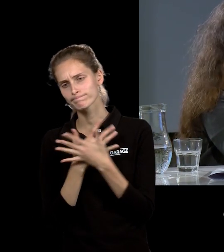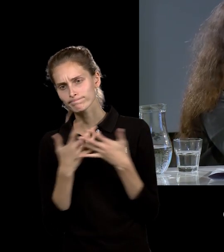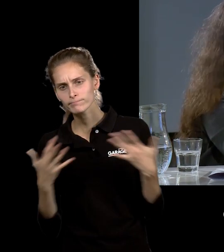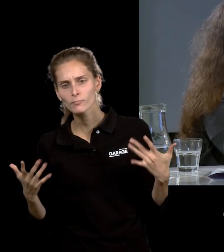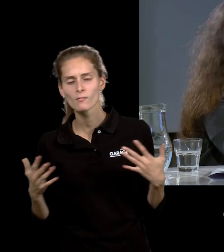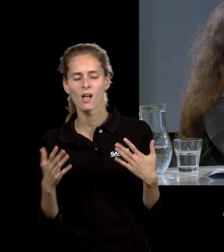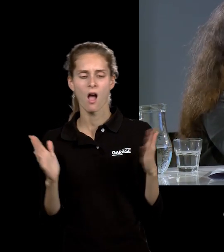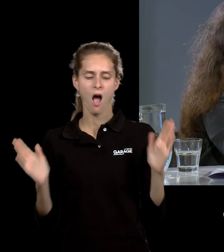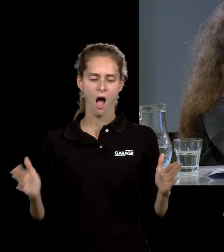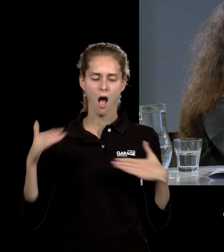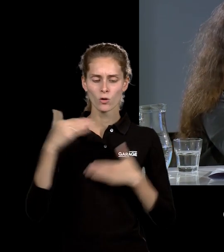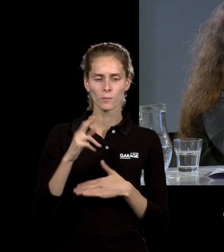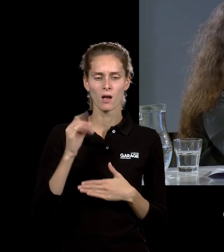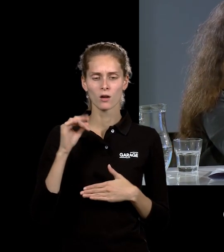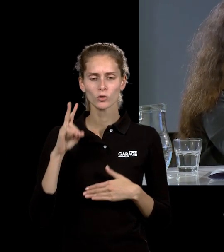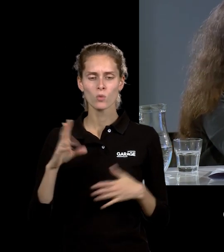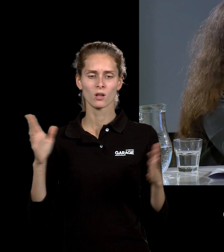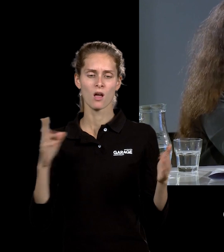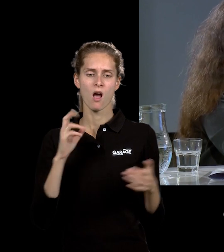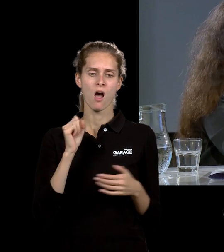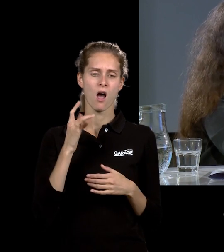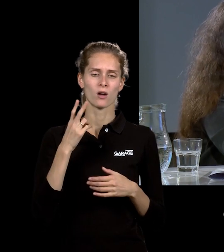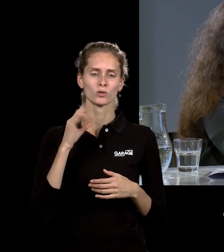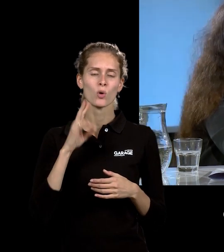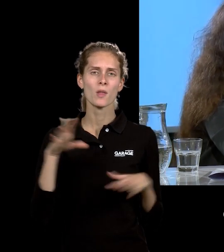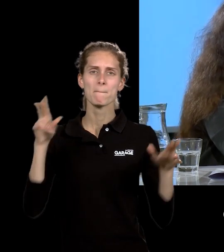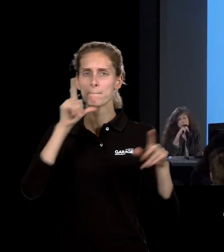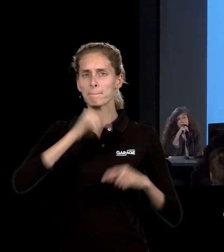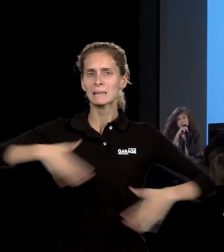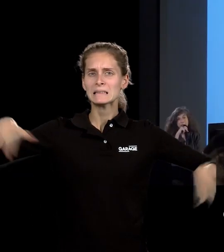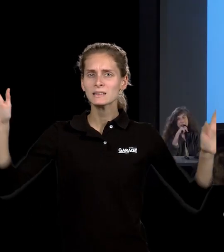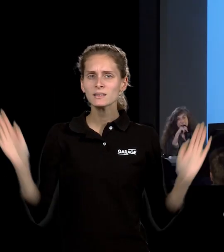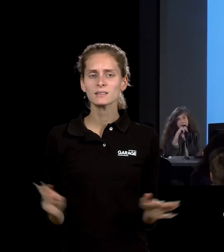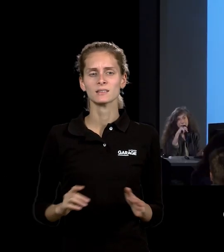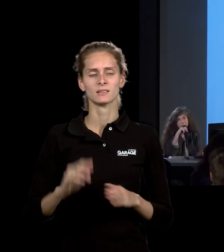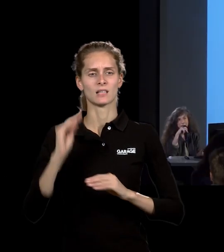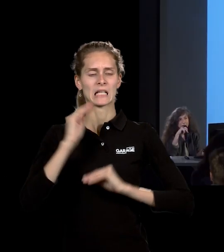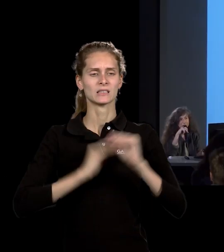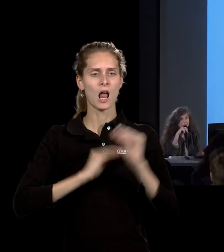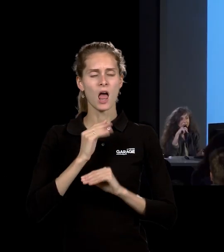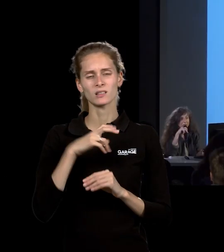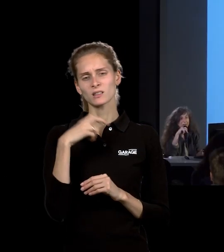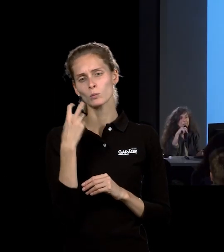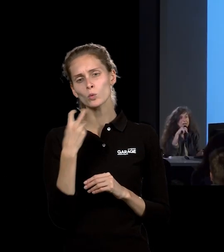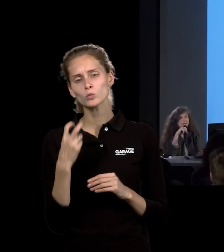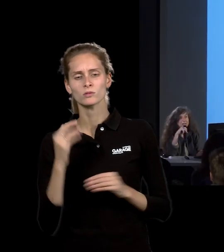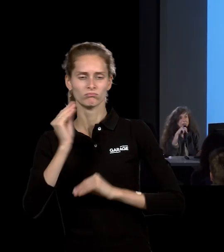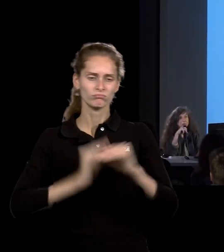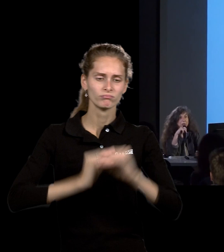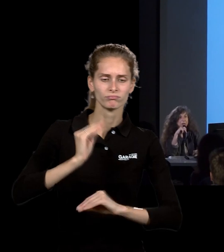как картонные коробки, картонные птицы, огромные инсталляции из картона, тоже вполне себе дадаистские, мусорные и